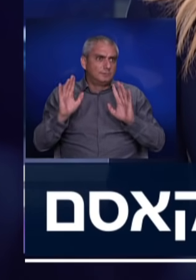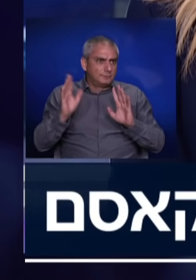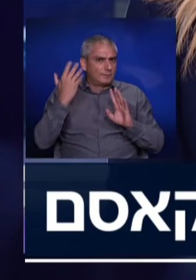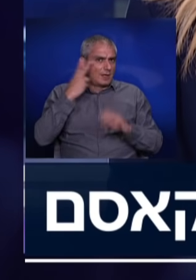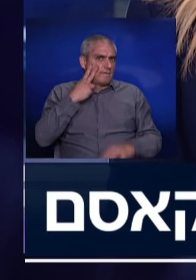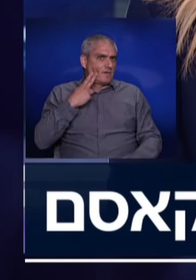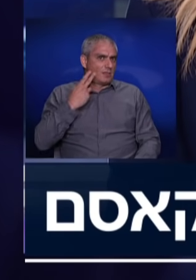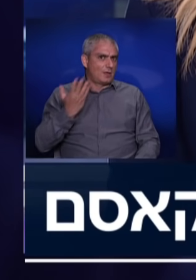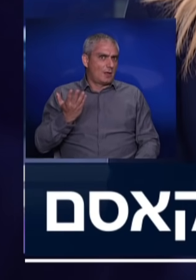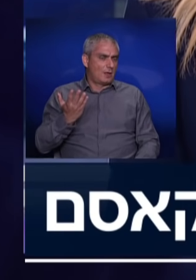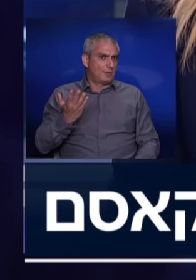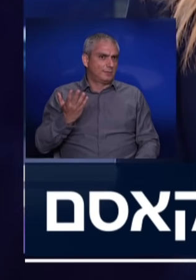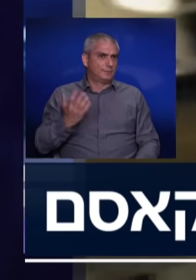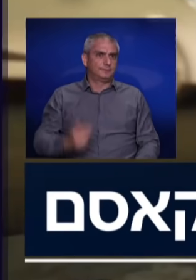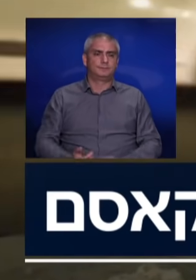פדיחה.